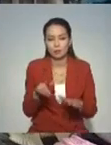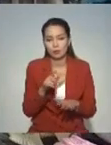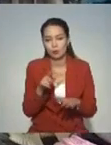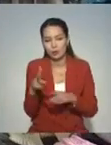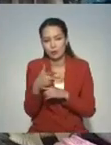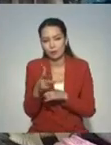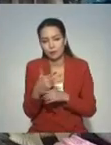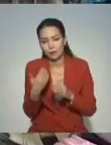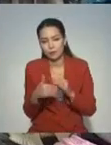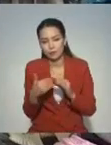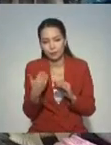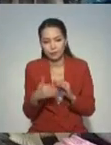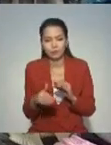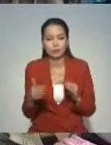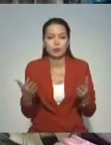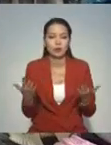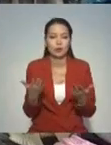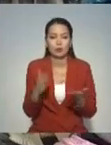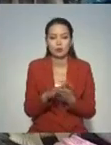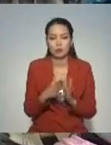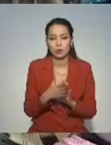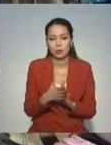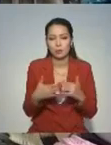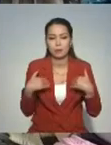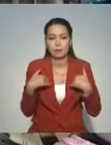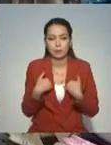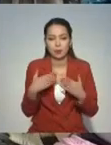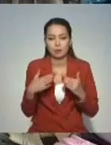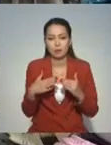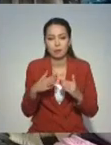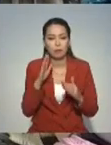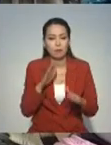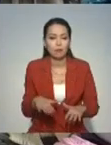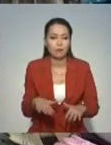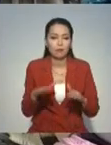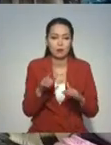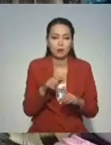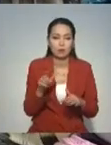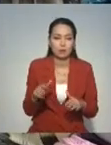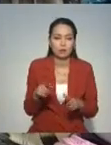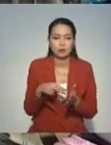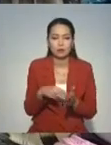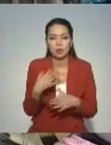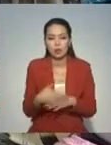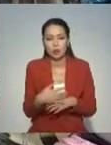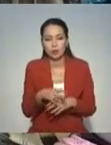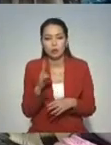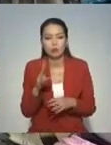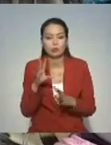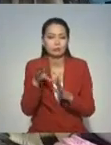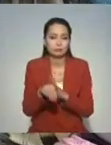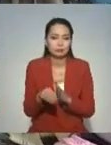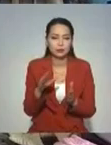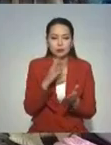видео, насколько ситуация печальная, дома их затоплены, люди стоят на улице, кто-то пошел к своим